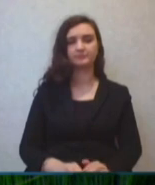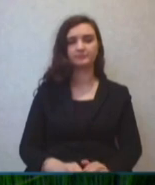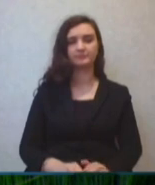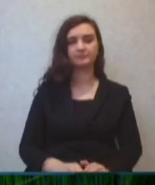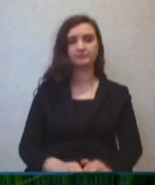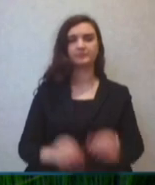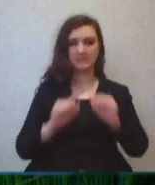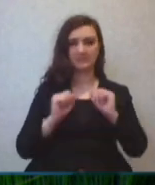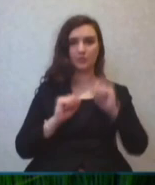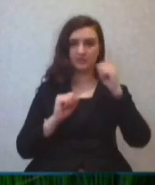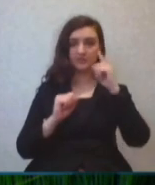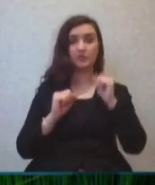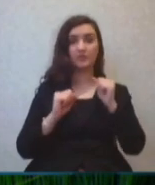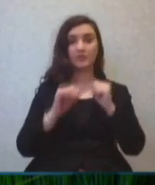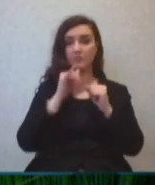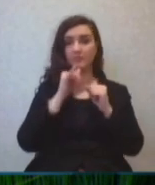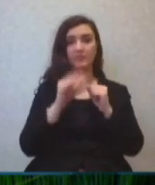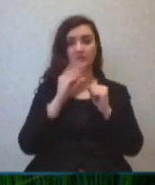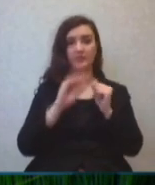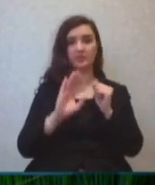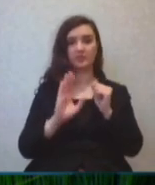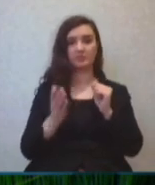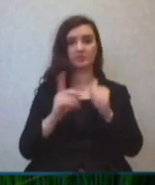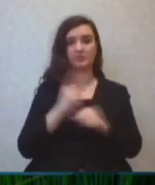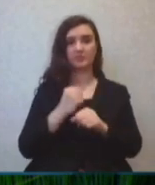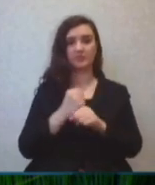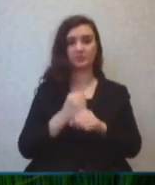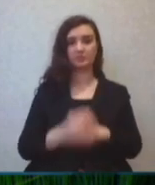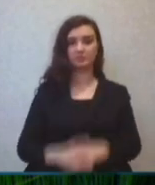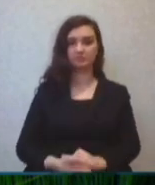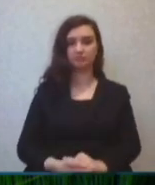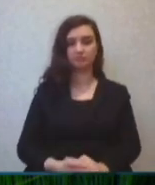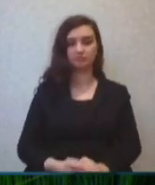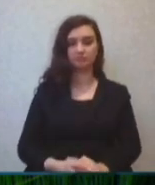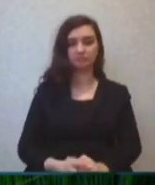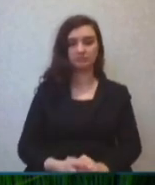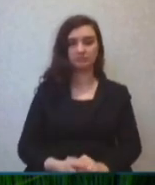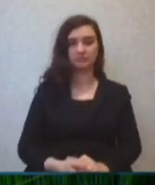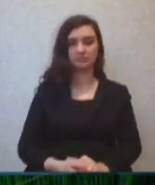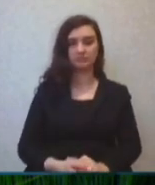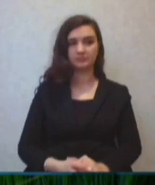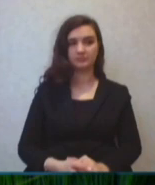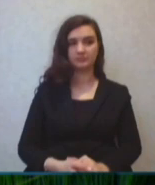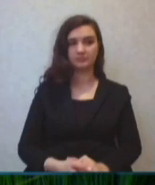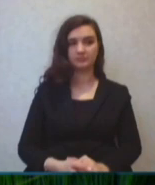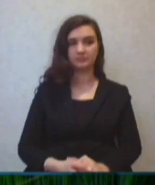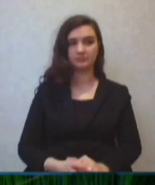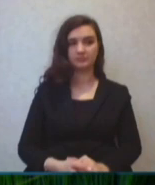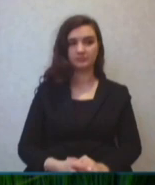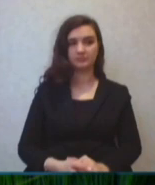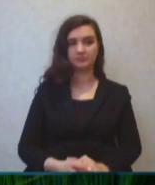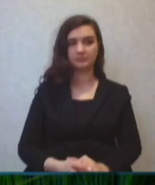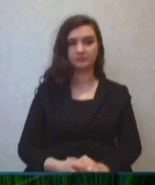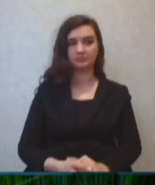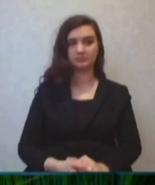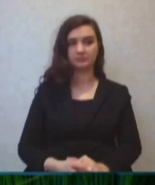ვიცდილობ რომ შევიკავო თავი, მაგრამ ვერ ვახერხებ რა თქმა უნდა. ხო, ეს ერთი და მეორე, ცოტა აი 80